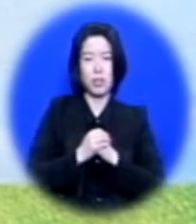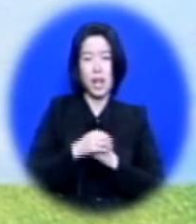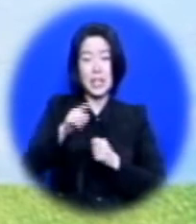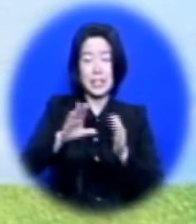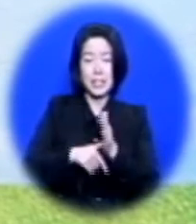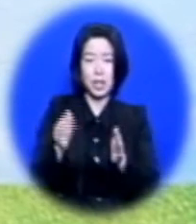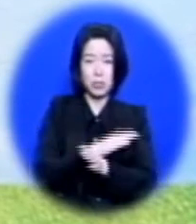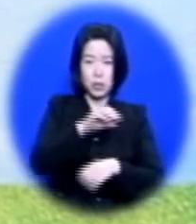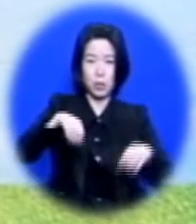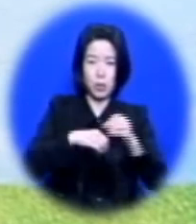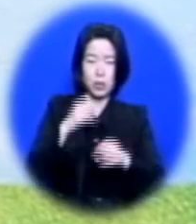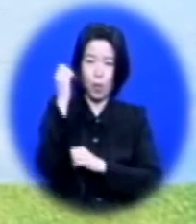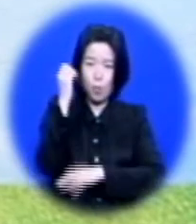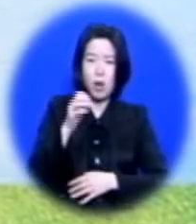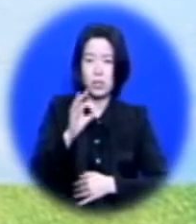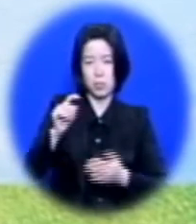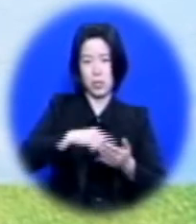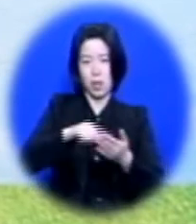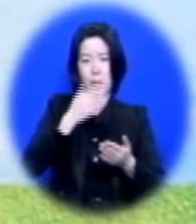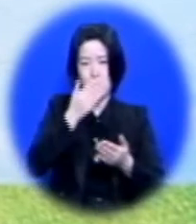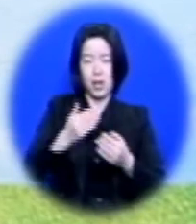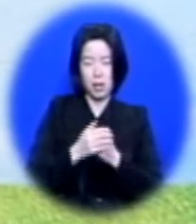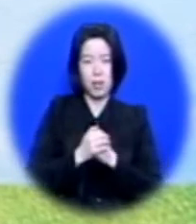그때부터 오히려 원금이 상황이 됐습니다